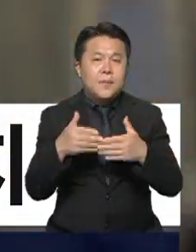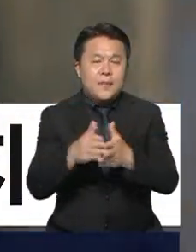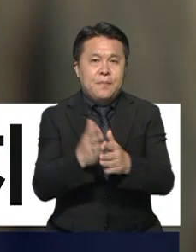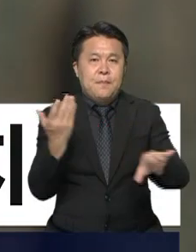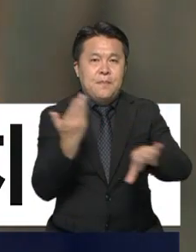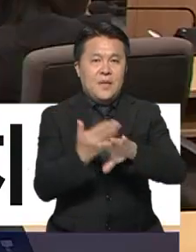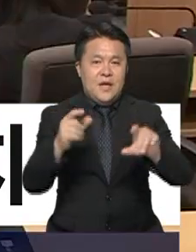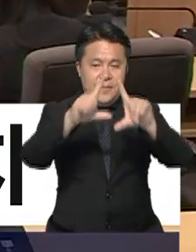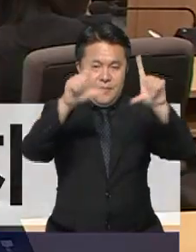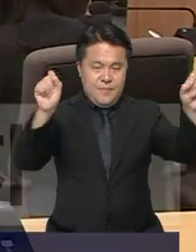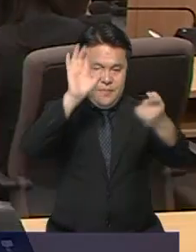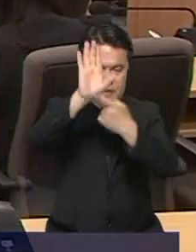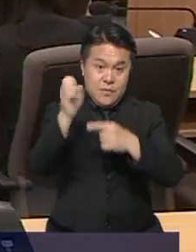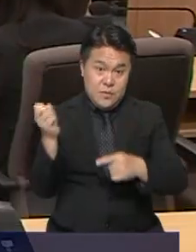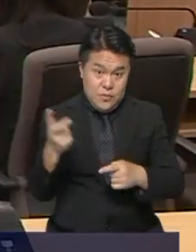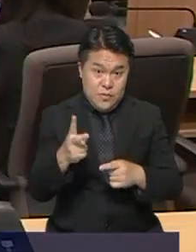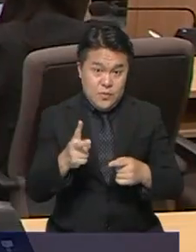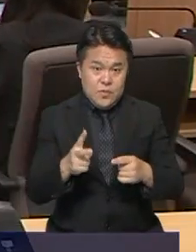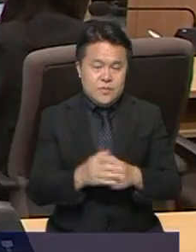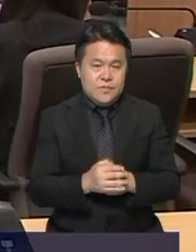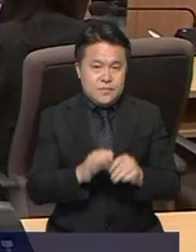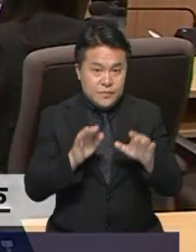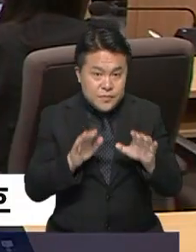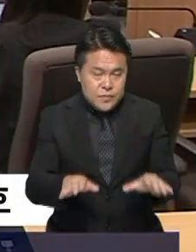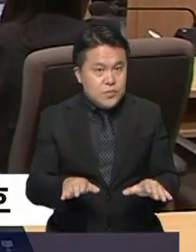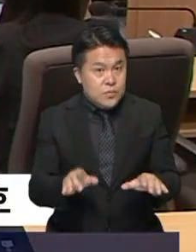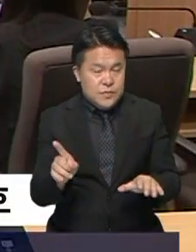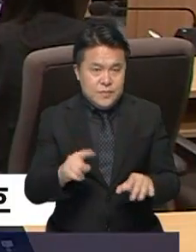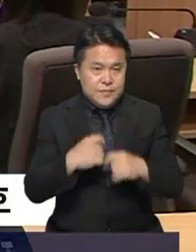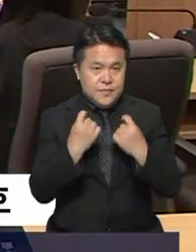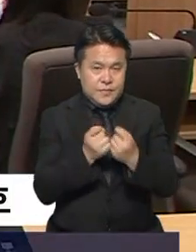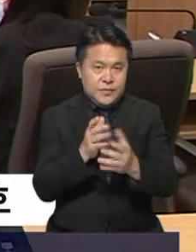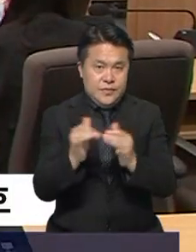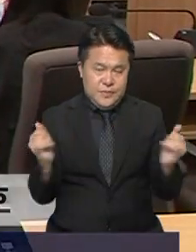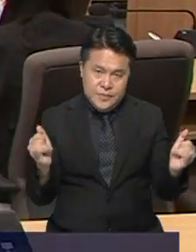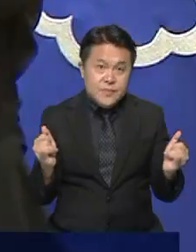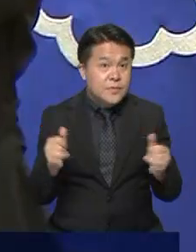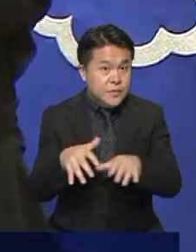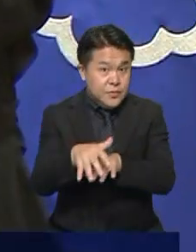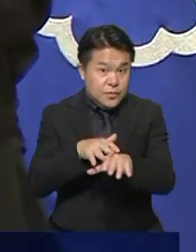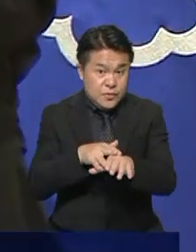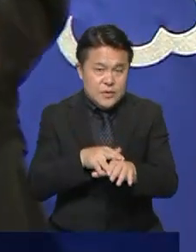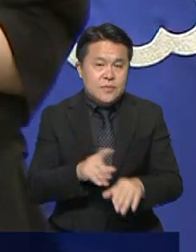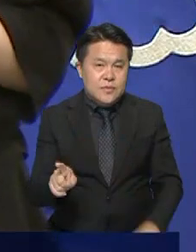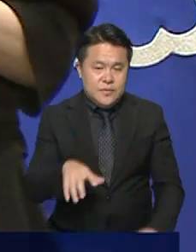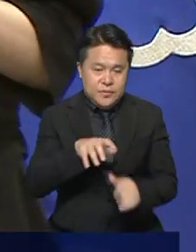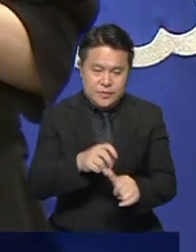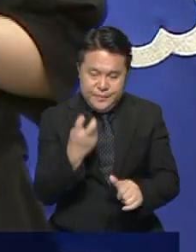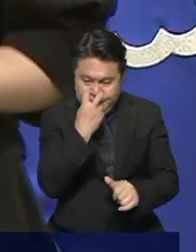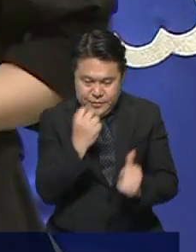예정이라고 밝혔습니다. 이와 관련해 국무조정실은 오늘 민간 전문가 등으로 구성된 규제